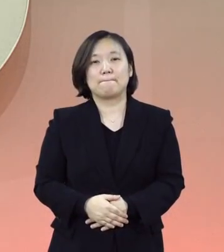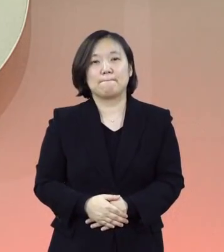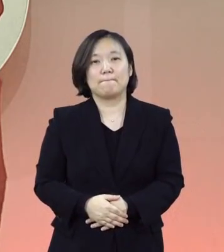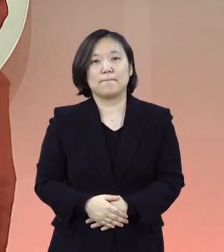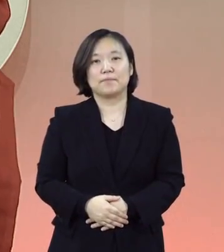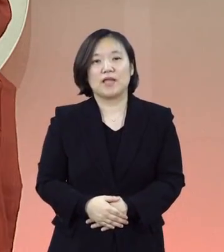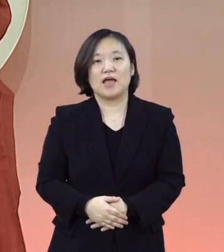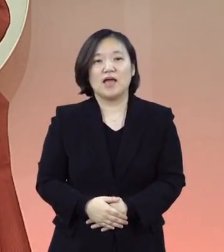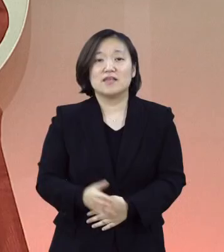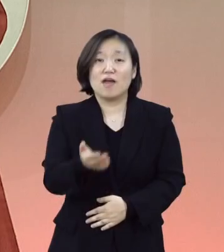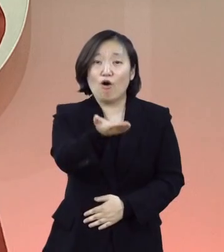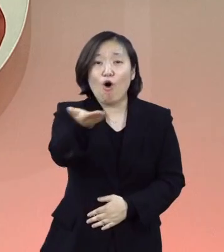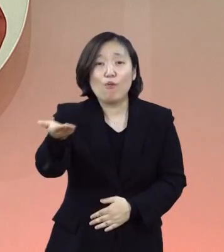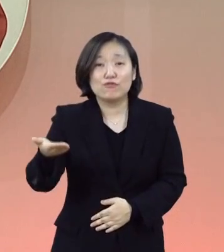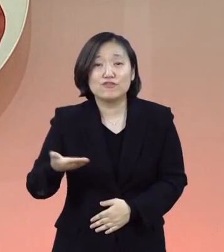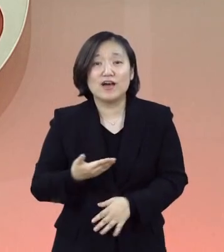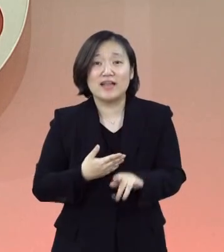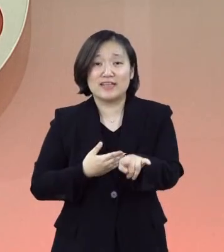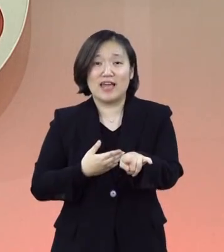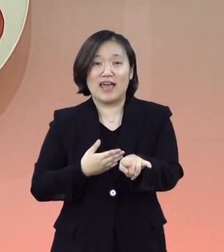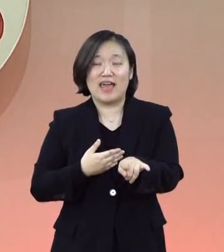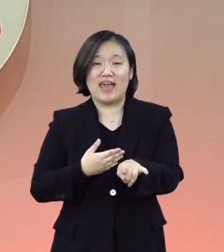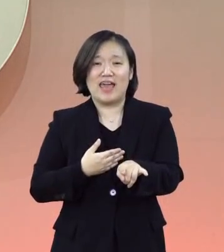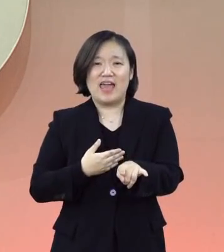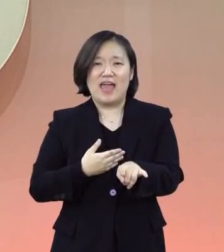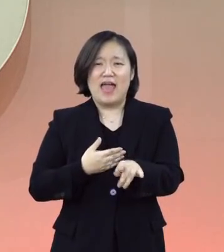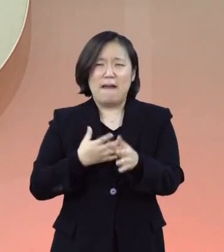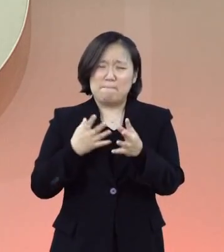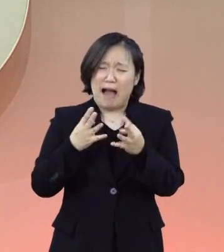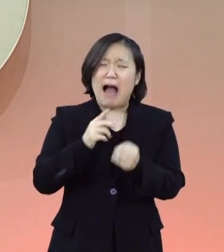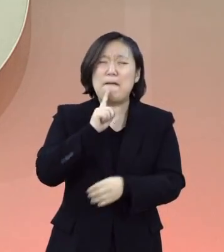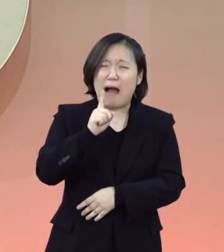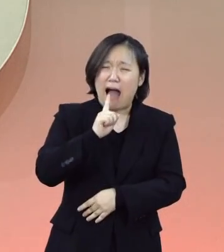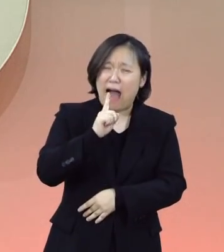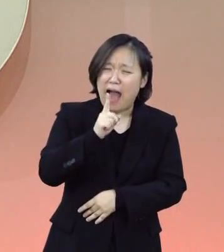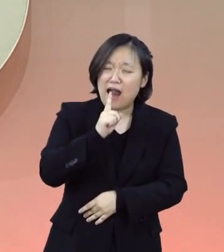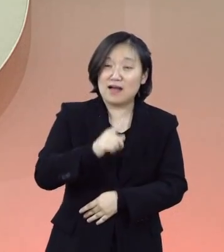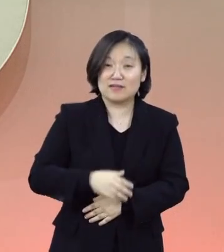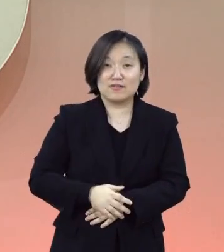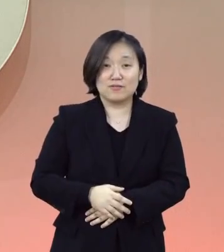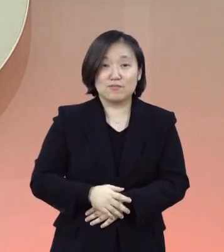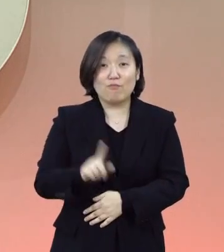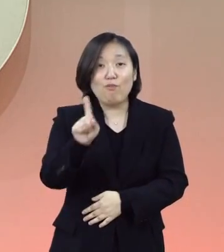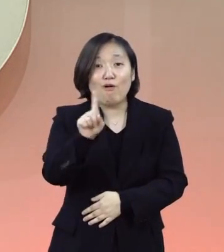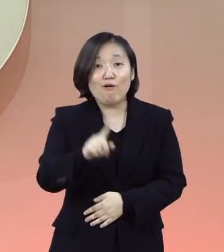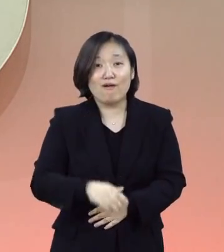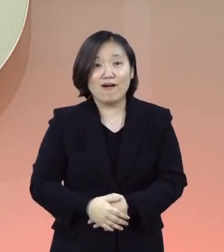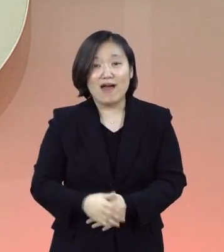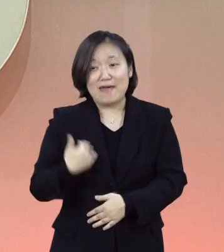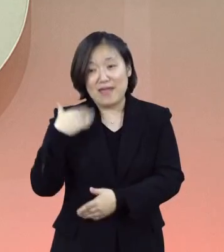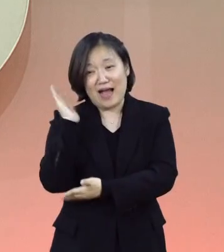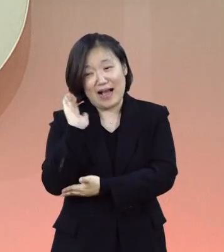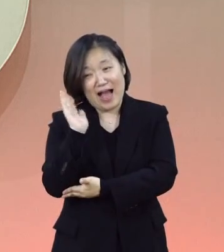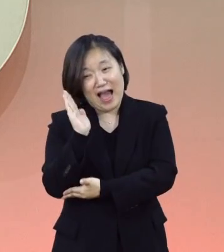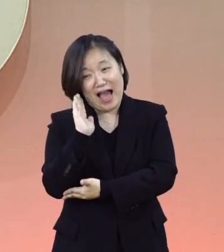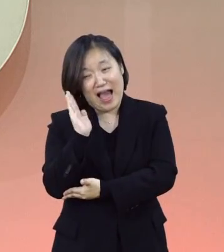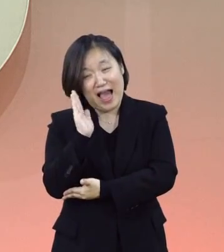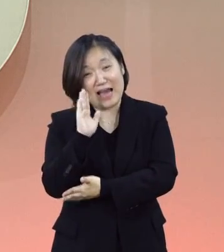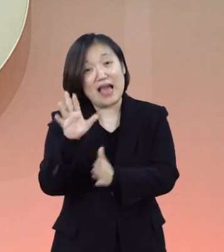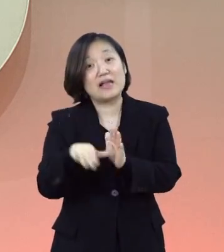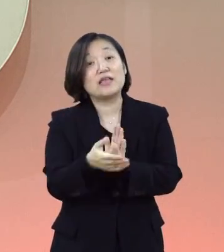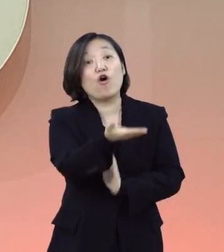그래서 제가 불자님들께 늘 귀가 따갑도록 늘 불자님께 강의하면서 늘